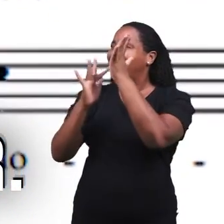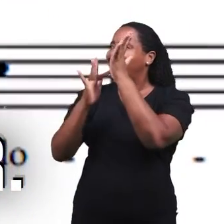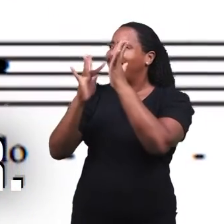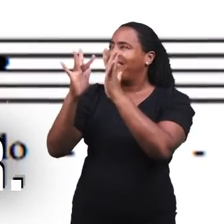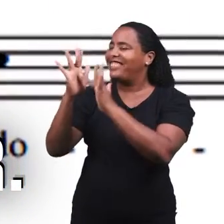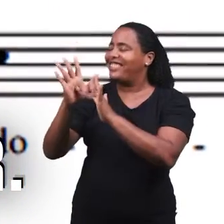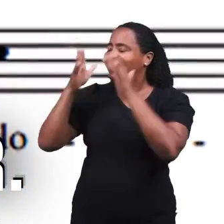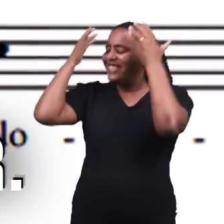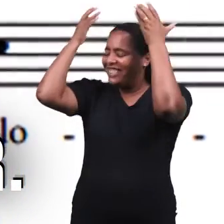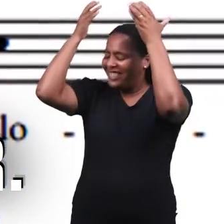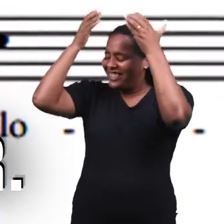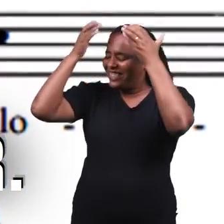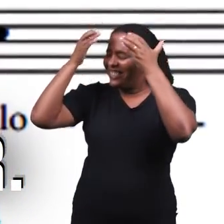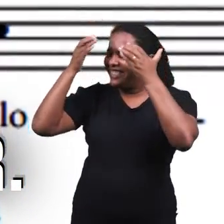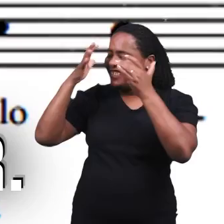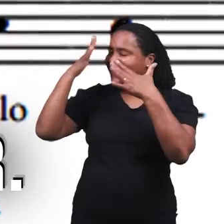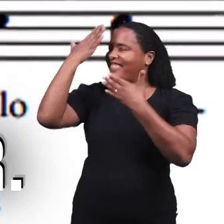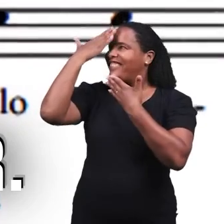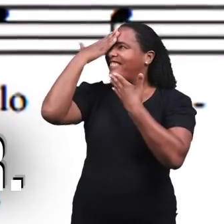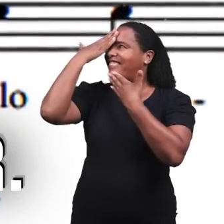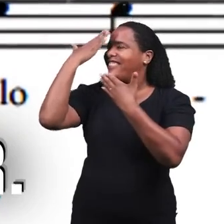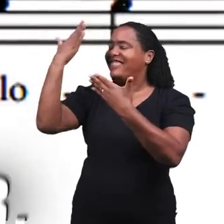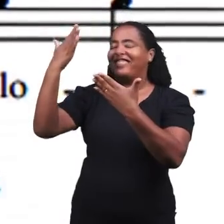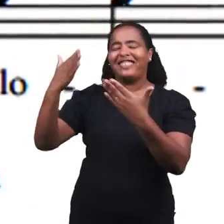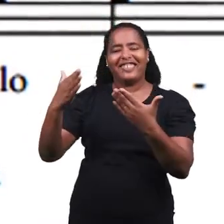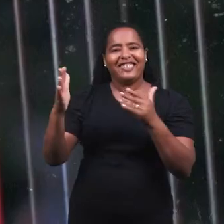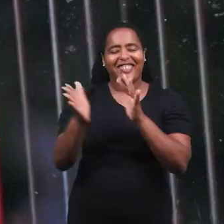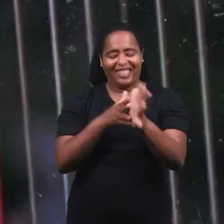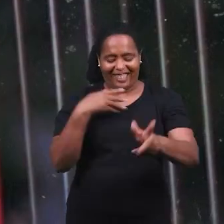Возвысь голос свой, благодари Царя, Господа.